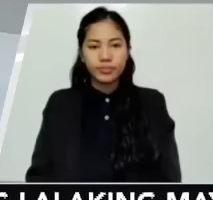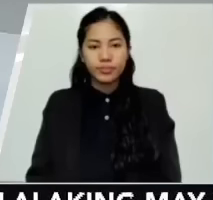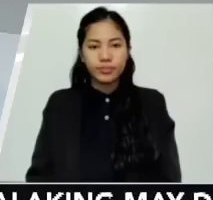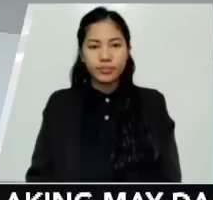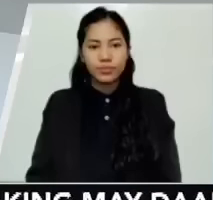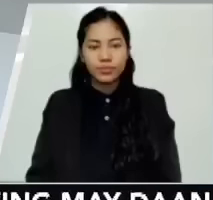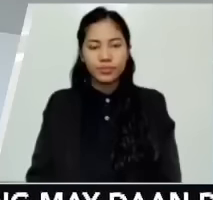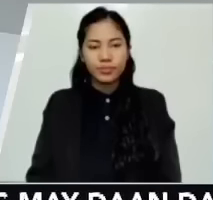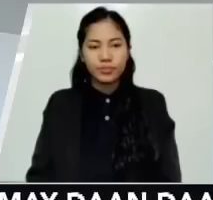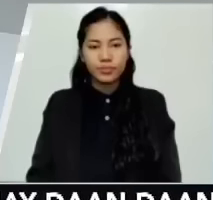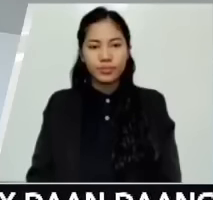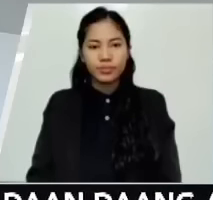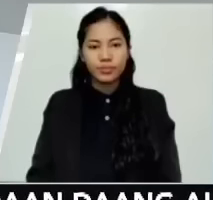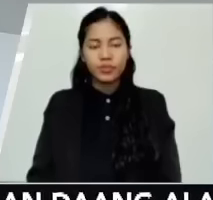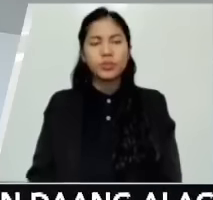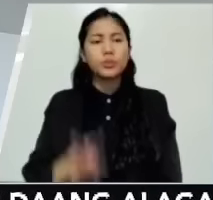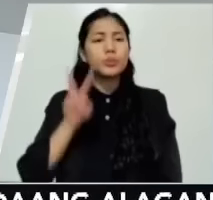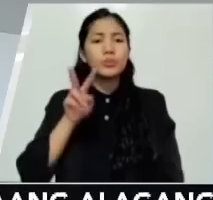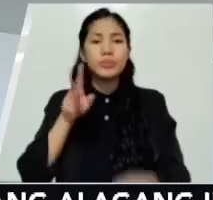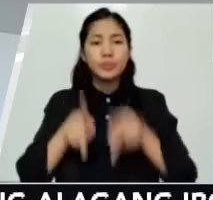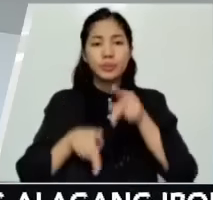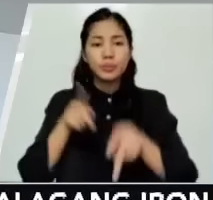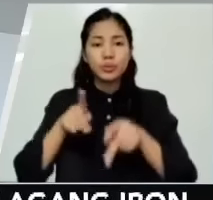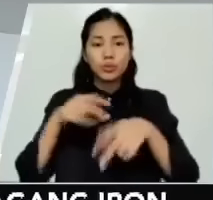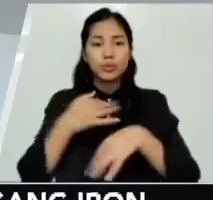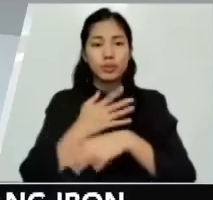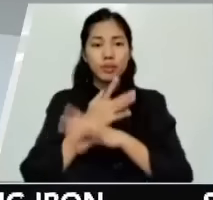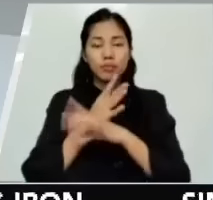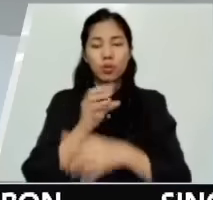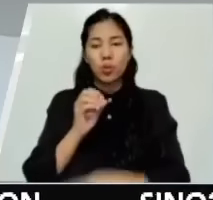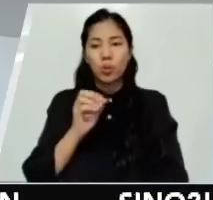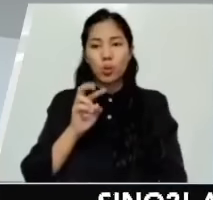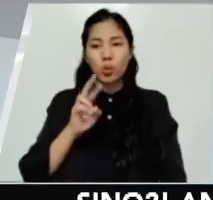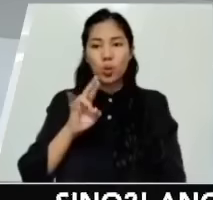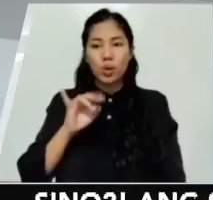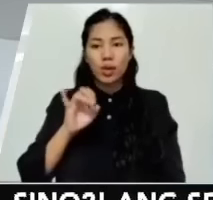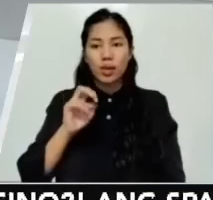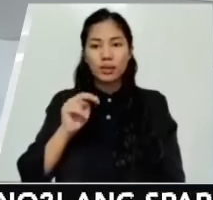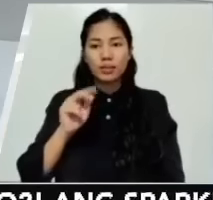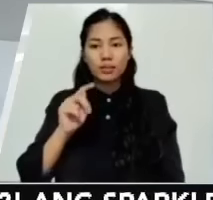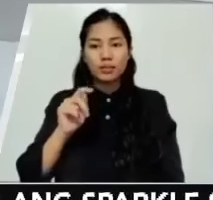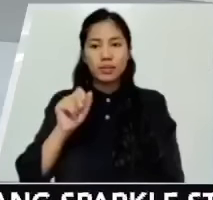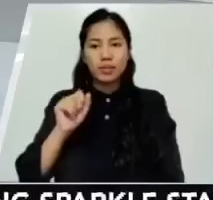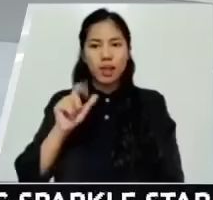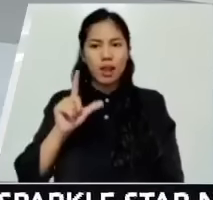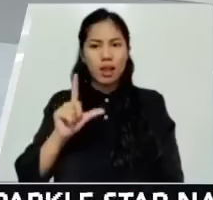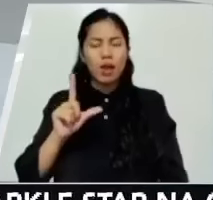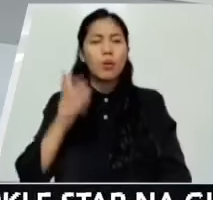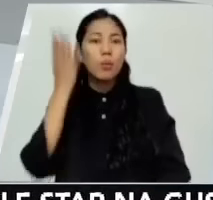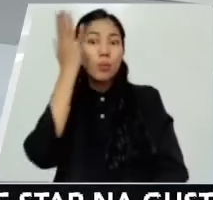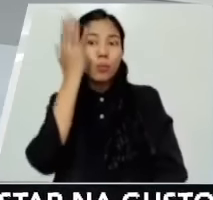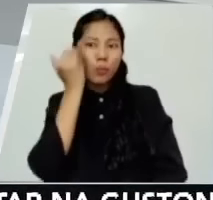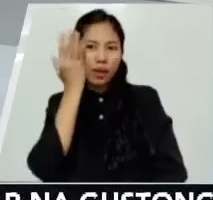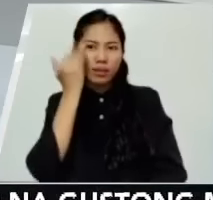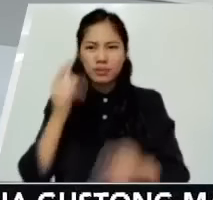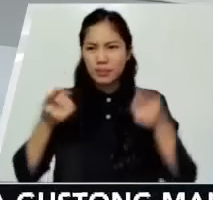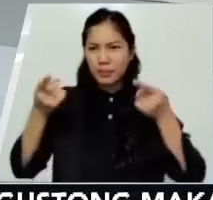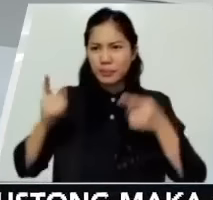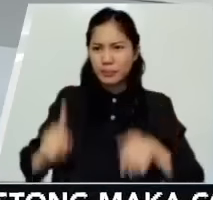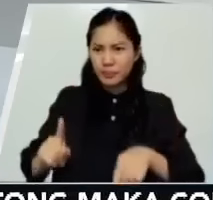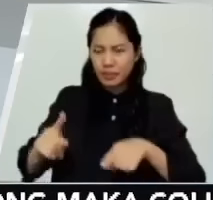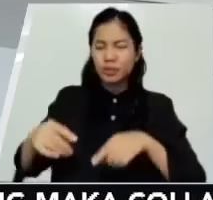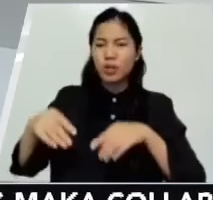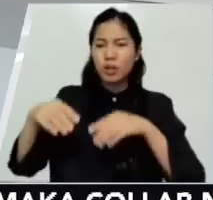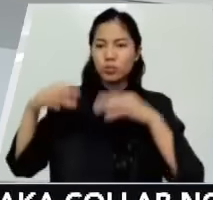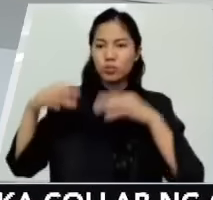Dalawang residente sa Davao Oriental ang hinahanap matapos matabunan umano ng lupa sa gitna ng masamang panahon. Balitang hatid ni